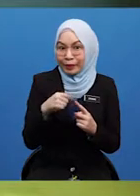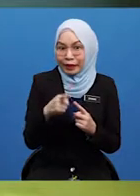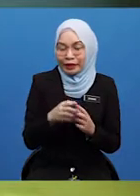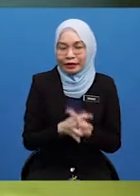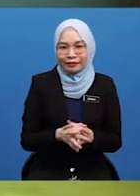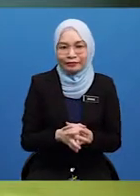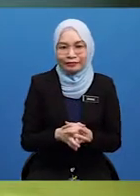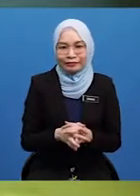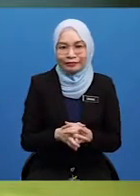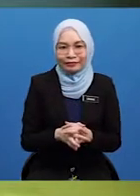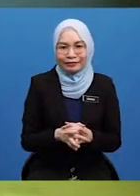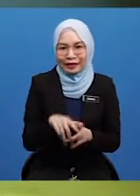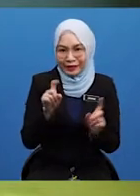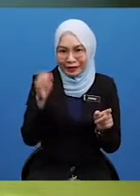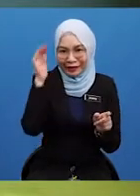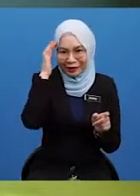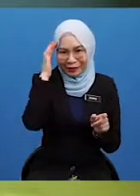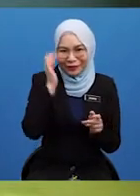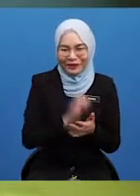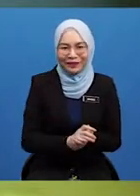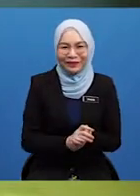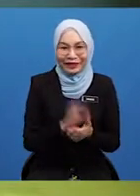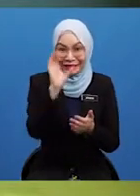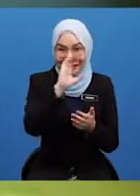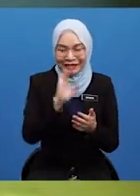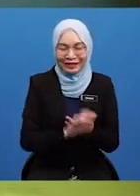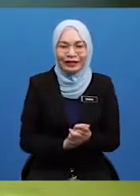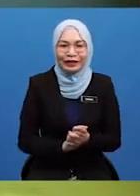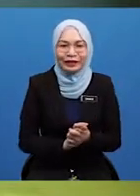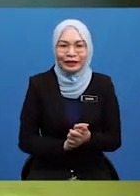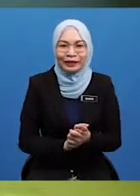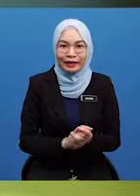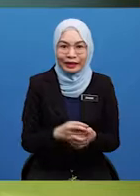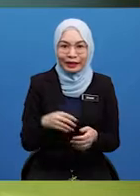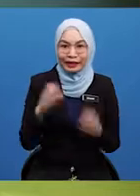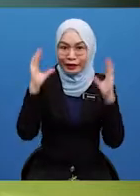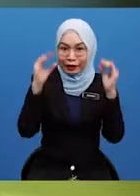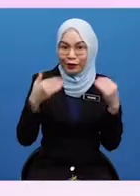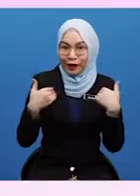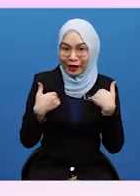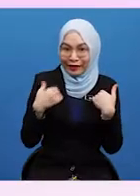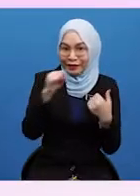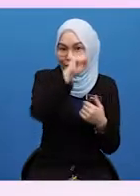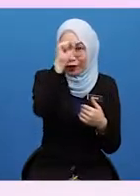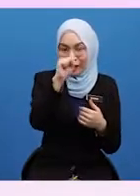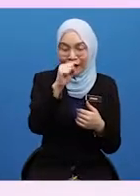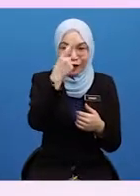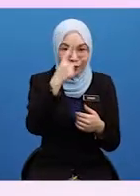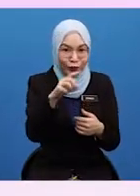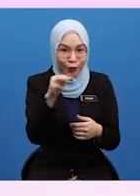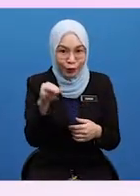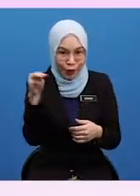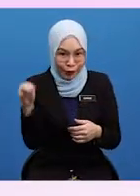hari ini chegou ada sedekah soalan mengenai me ini Oke